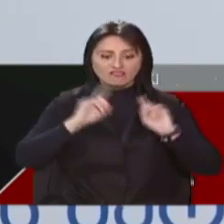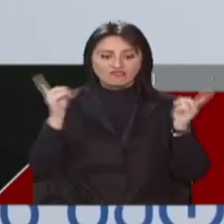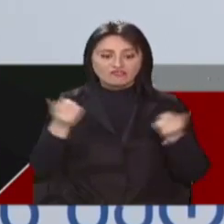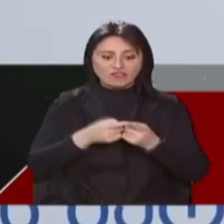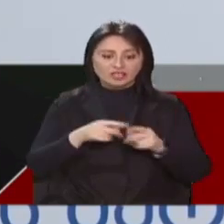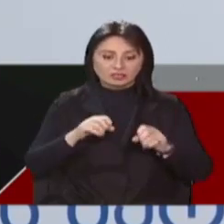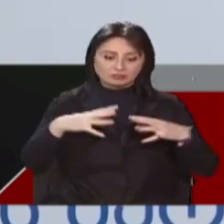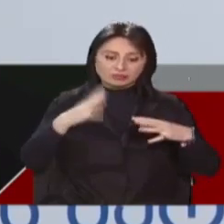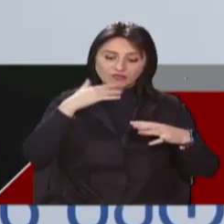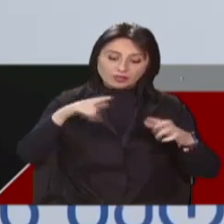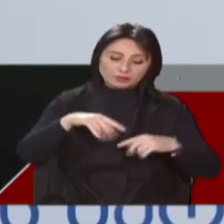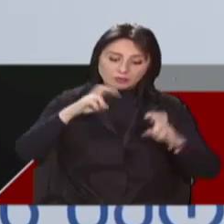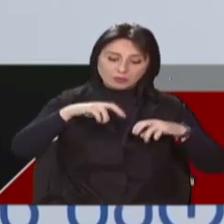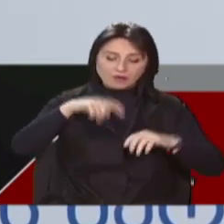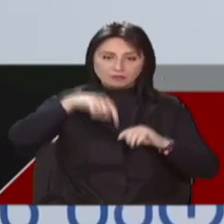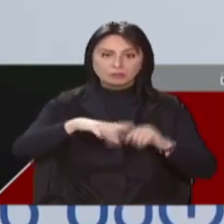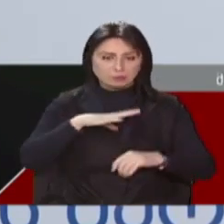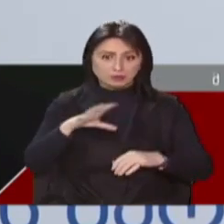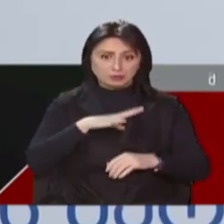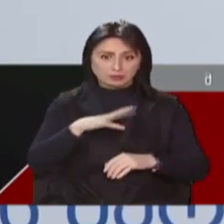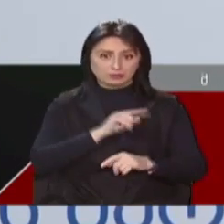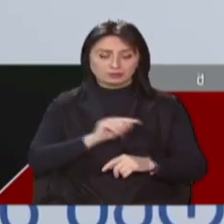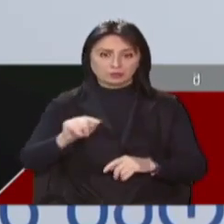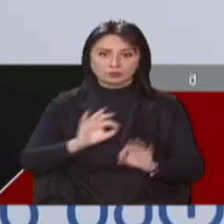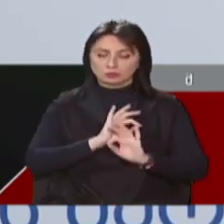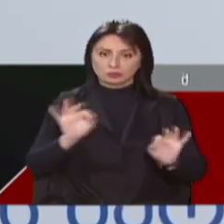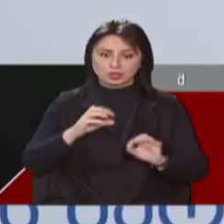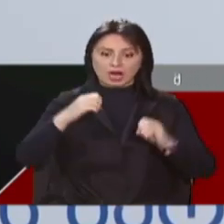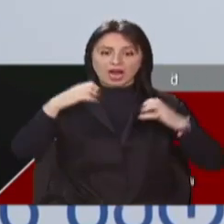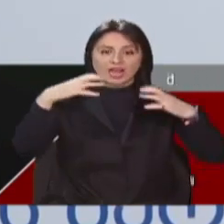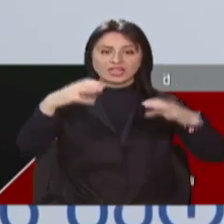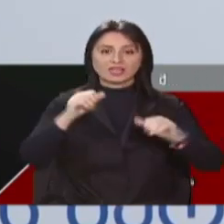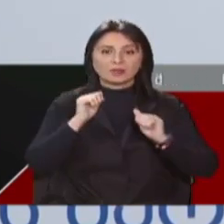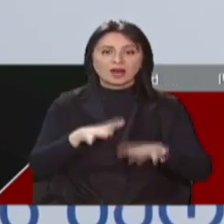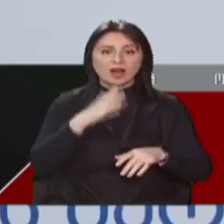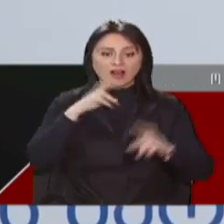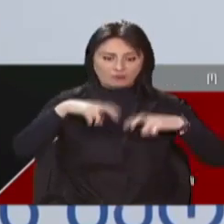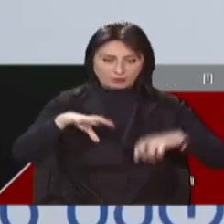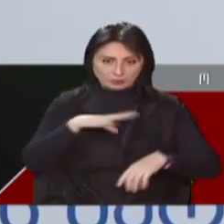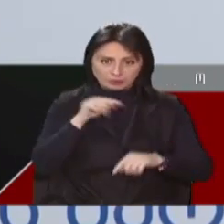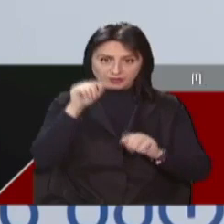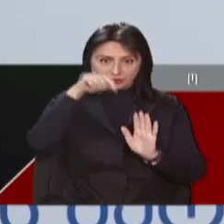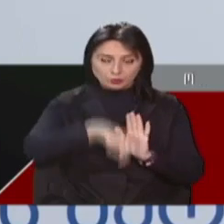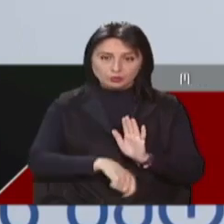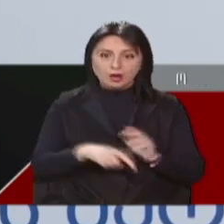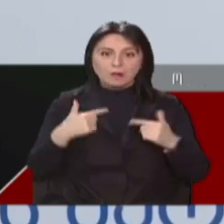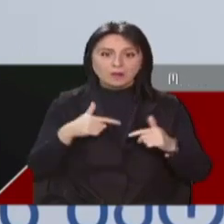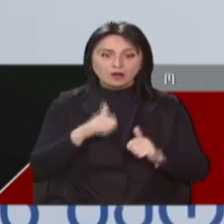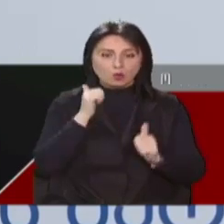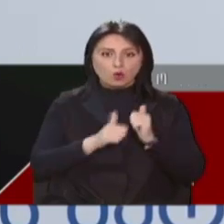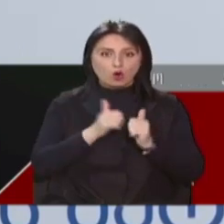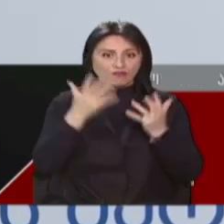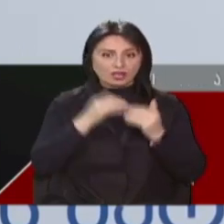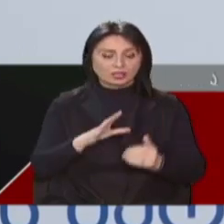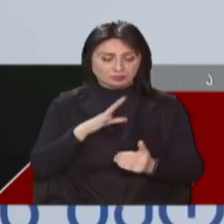იყო ჩართული, მიდიოდა სისტემის ტესტირება, მიდიოდა განათების სისტემის ტესტირება და პრაქტიკულად